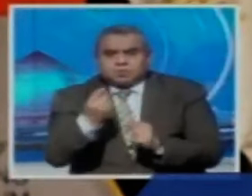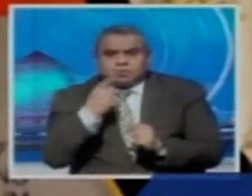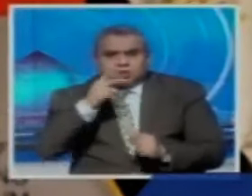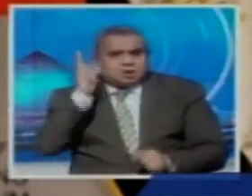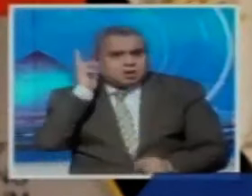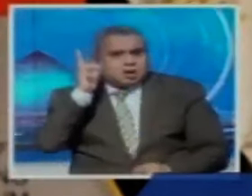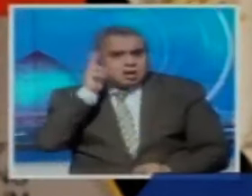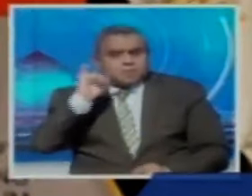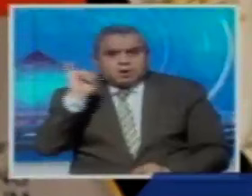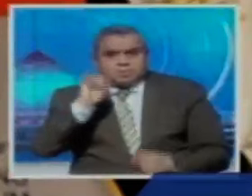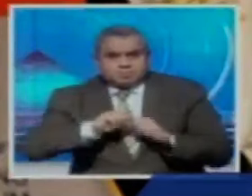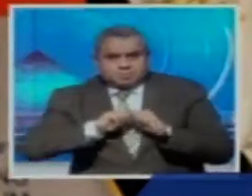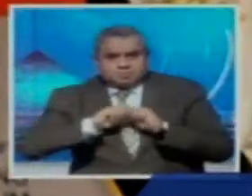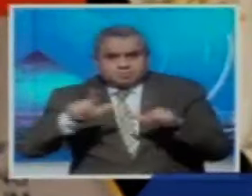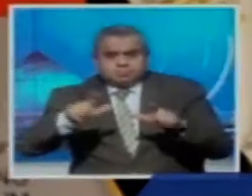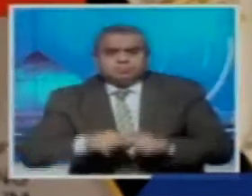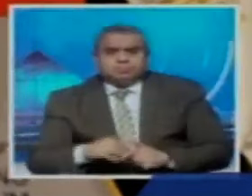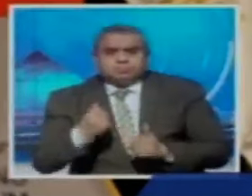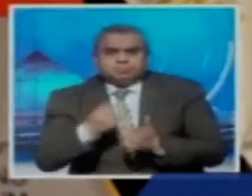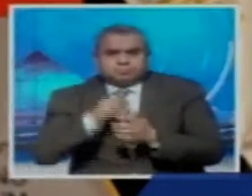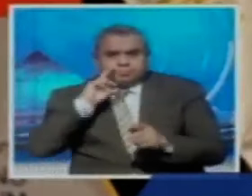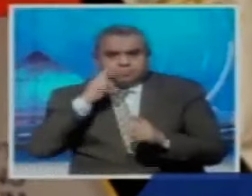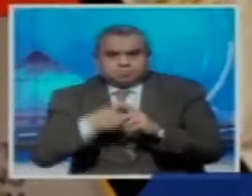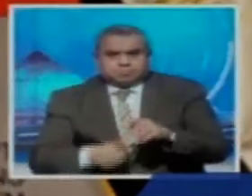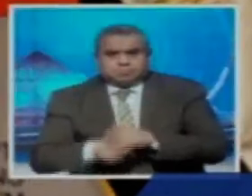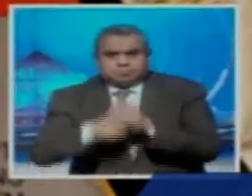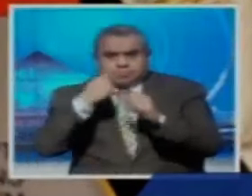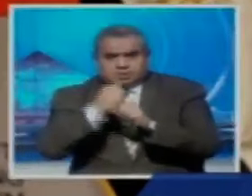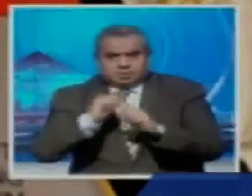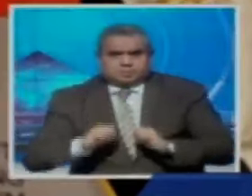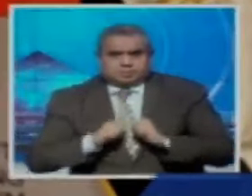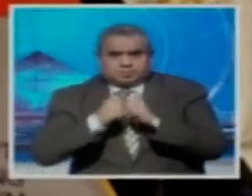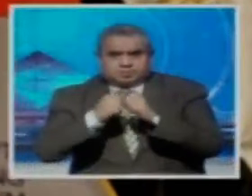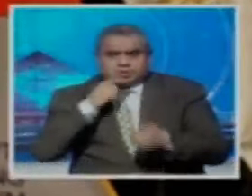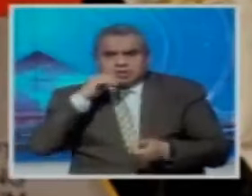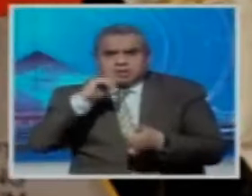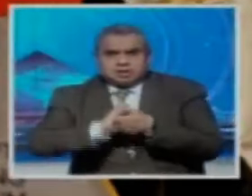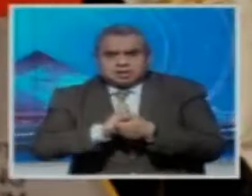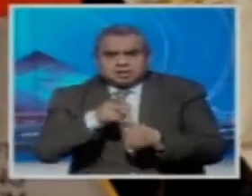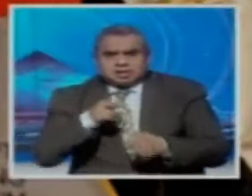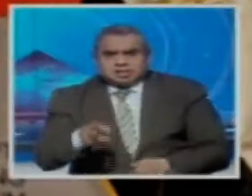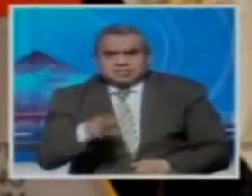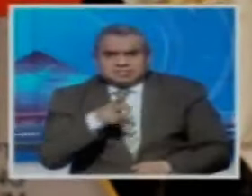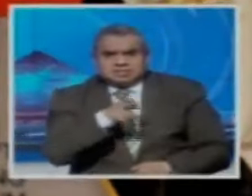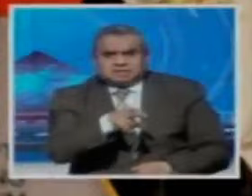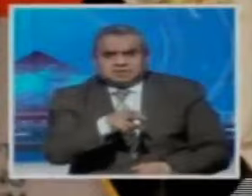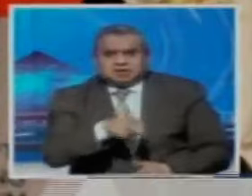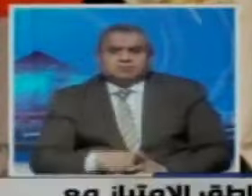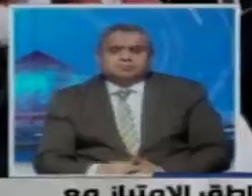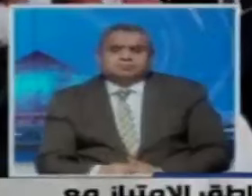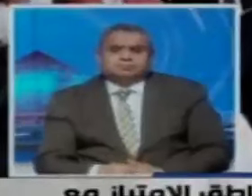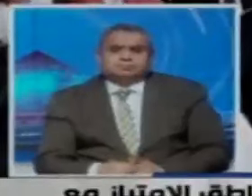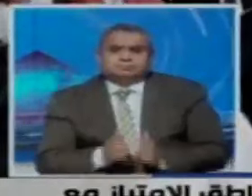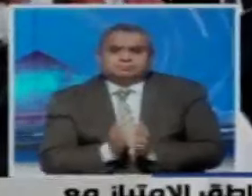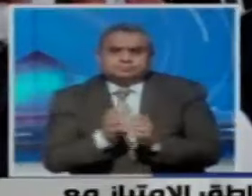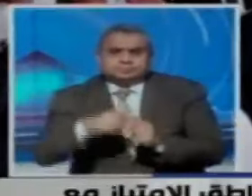الأخبار المهمة، ويمكن احنا شرفنا بحضور الافتتاح مجموعة من